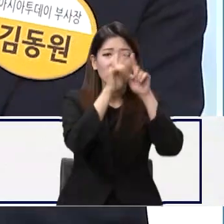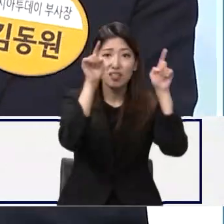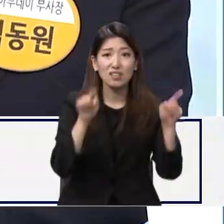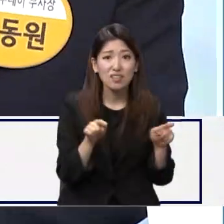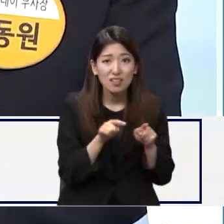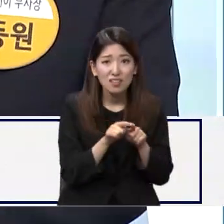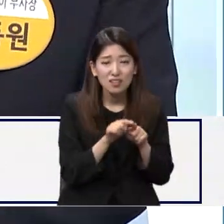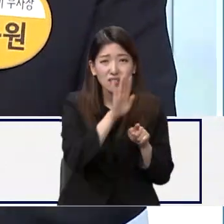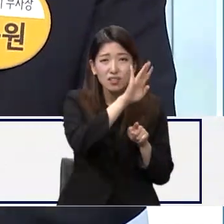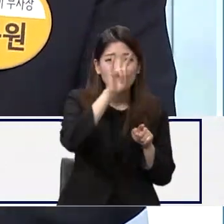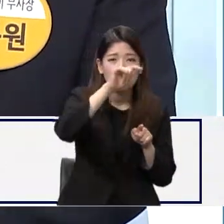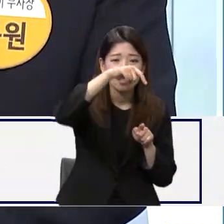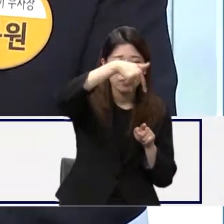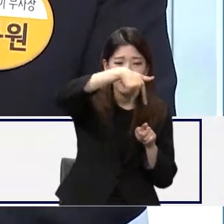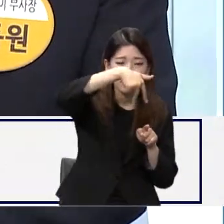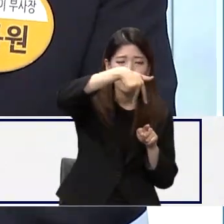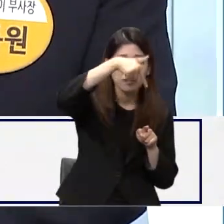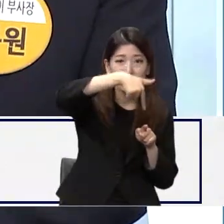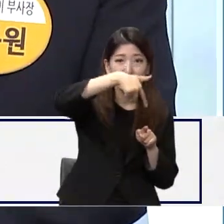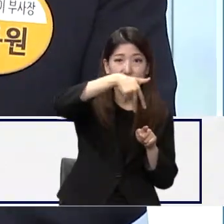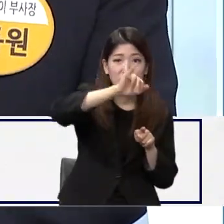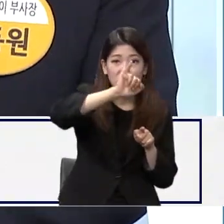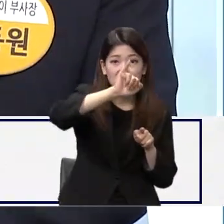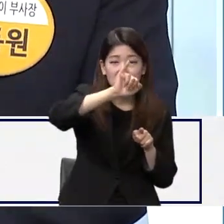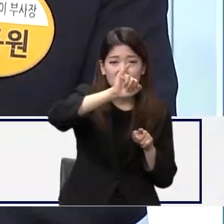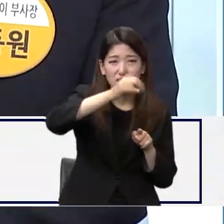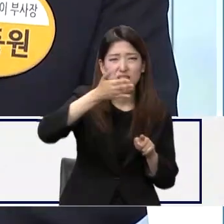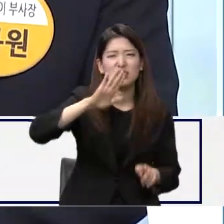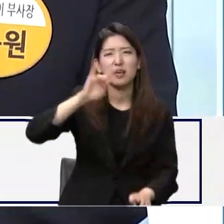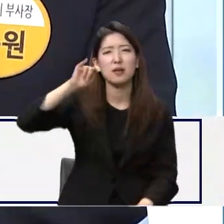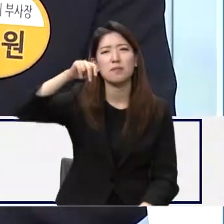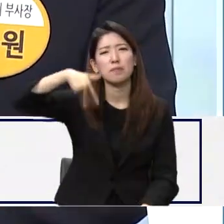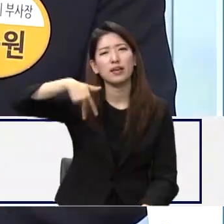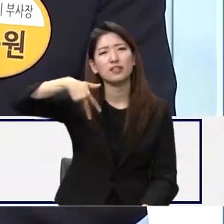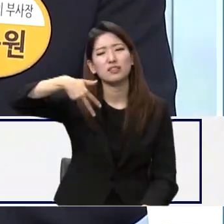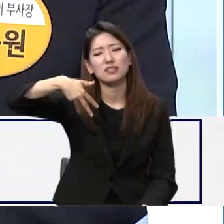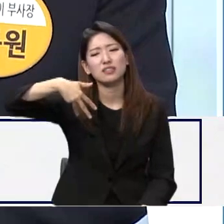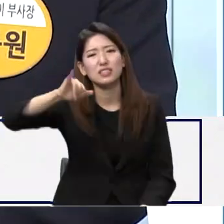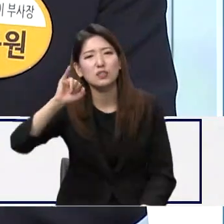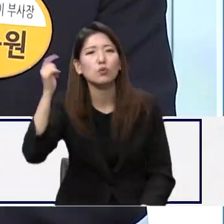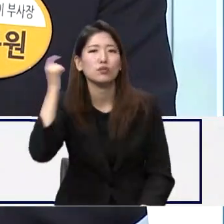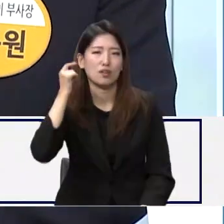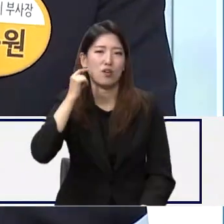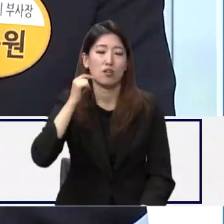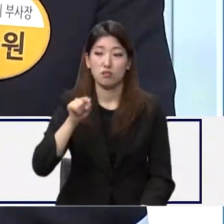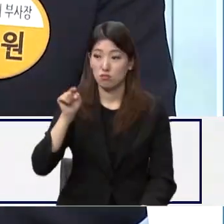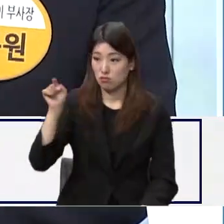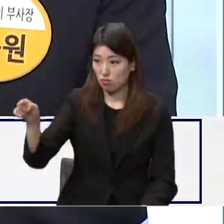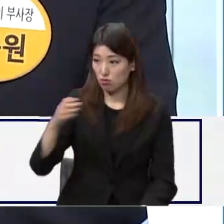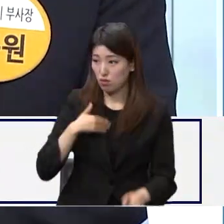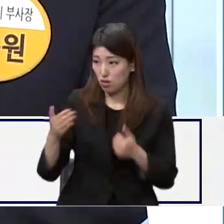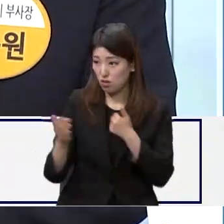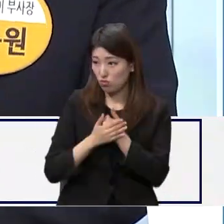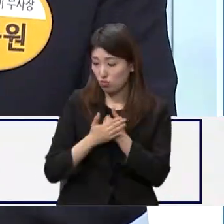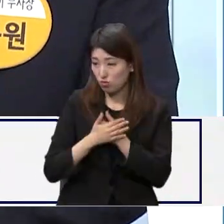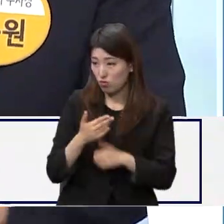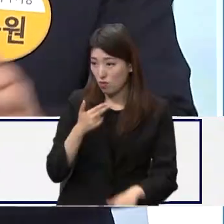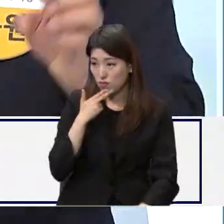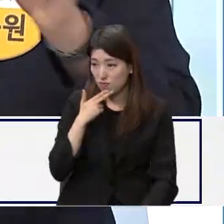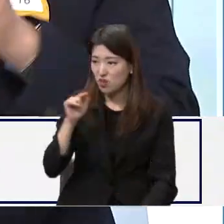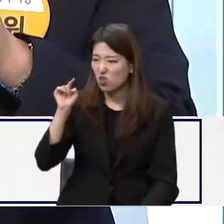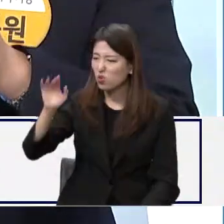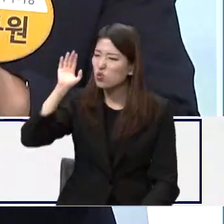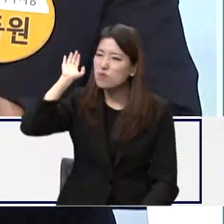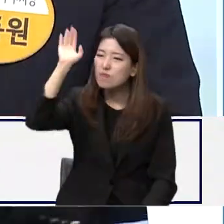듭니다 그러니까 나를 안 도와주면 당신들의 미래도 없다 당신들의 나를 계속 경원시 하면은 이게 백치다 하는 그런